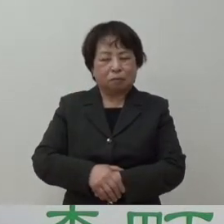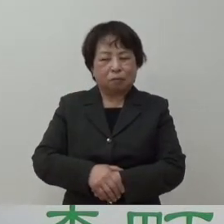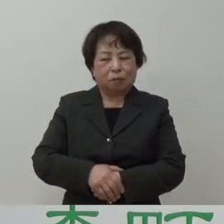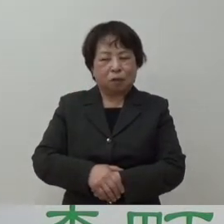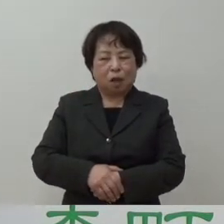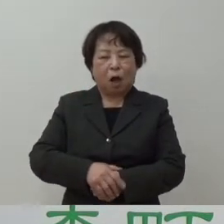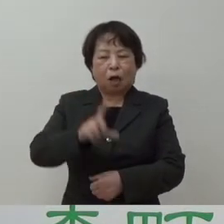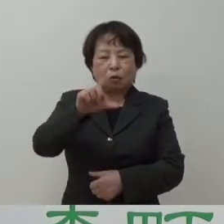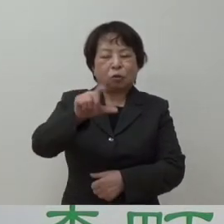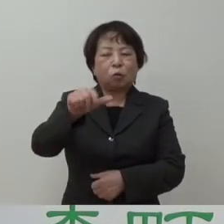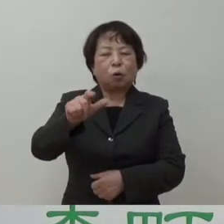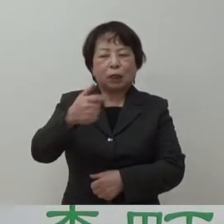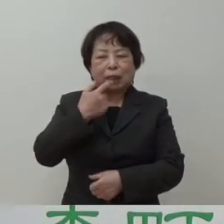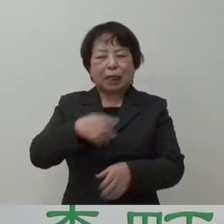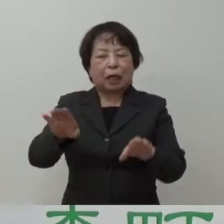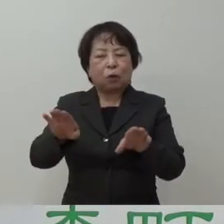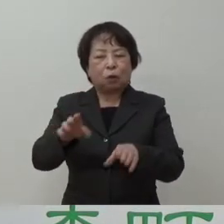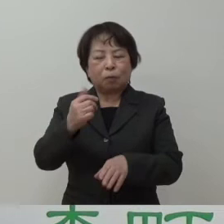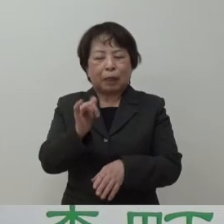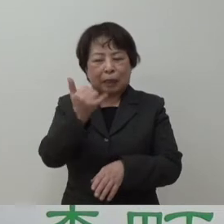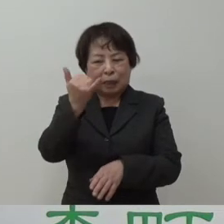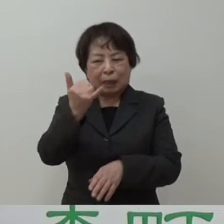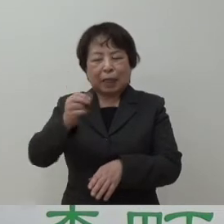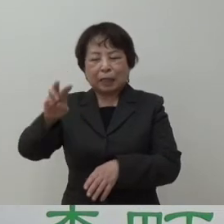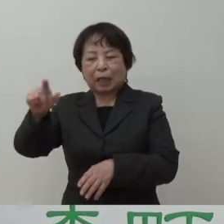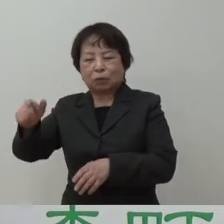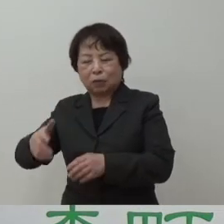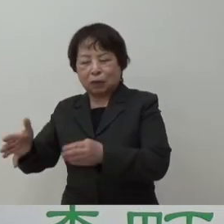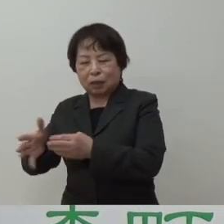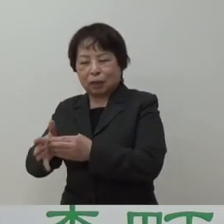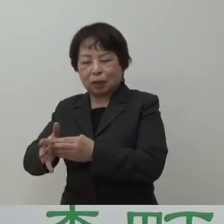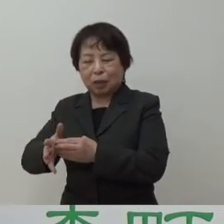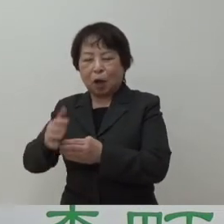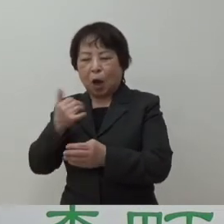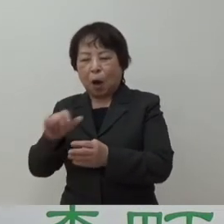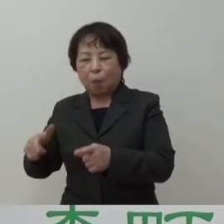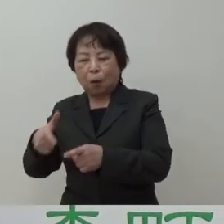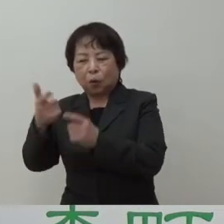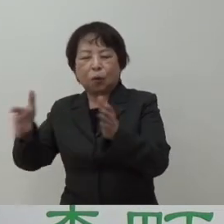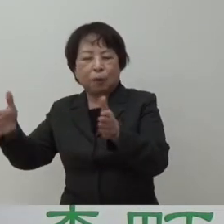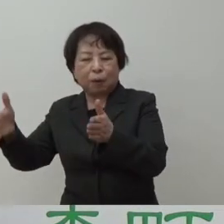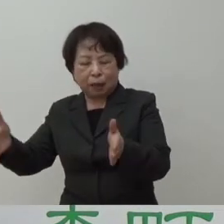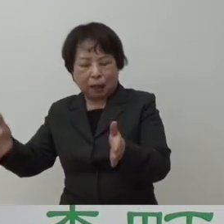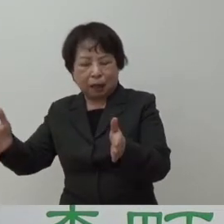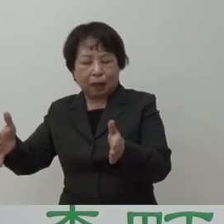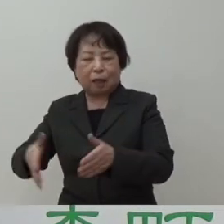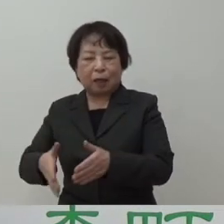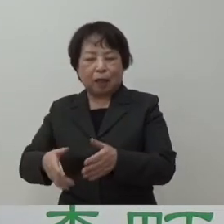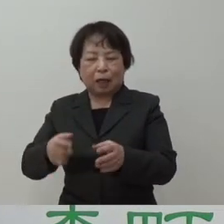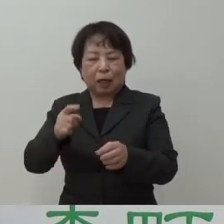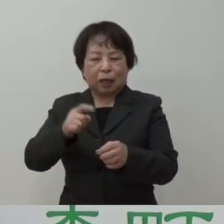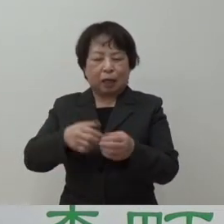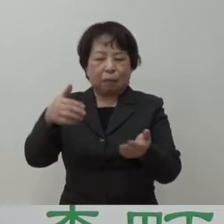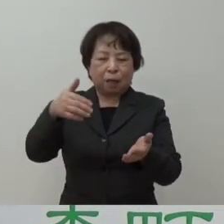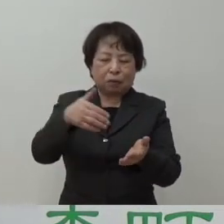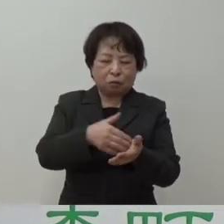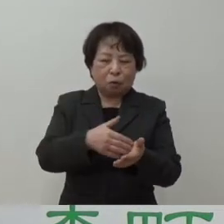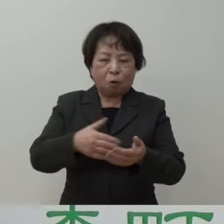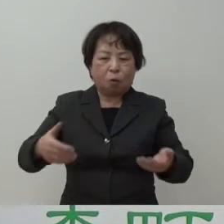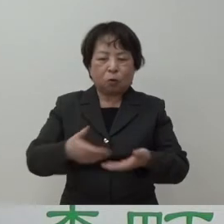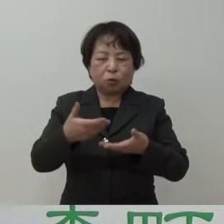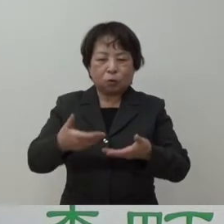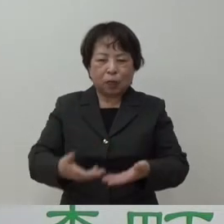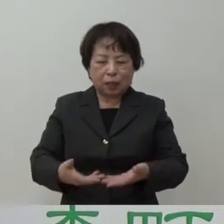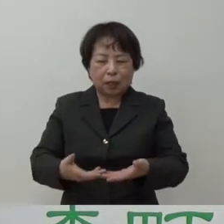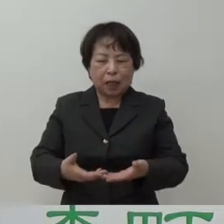15日火曜日から31日木曜日まで年末の交通安全